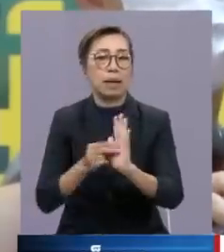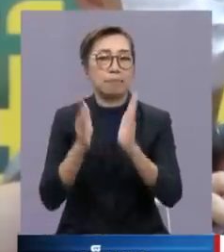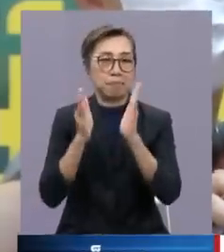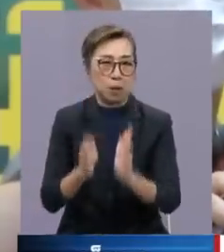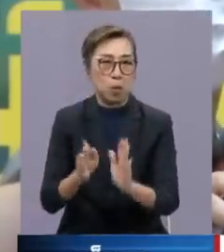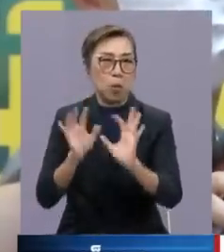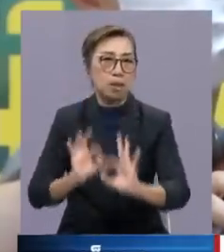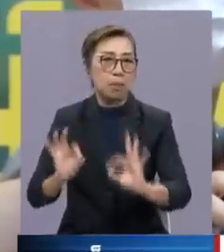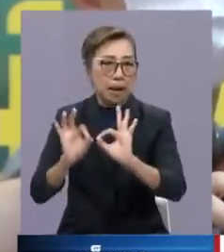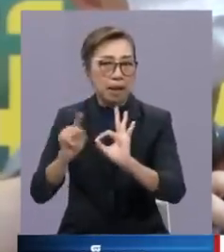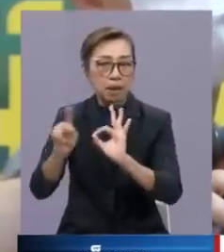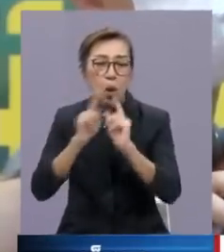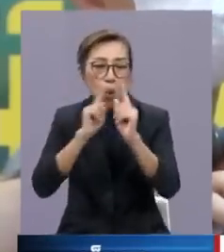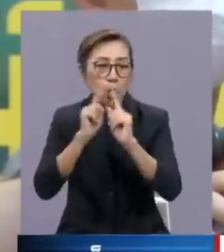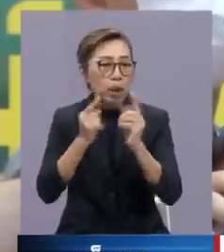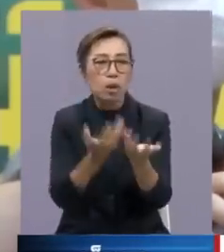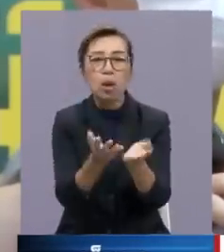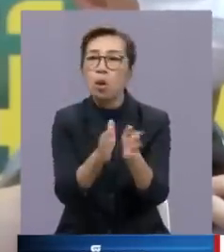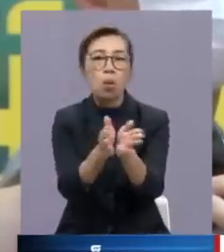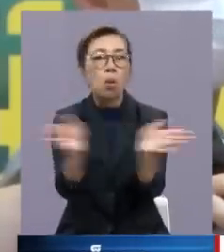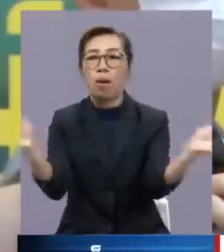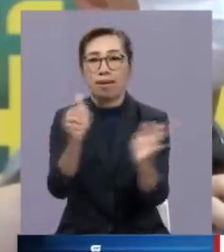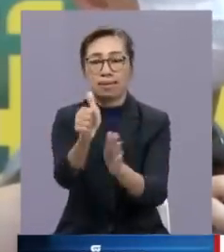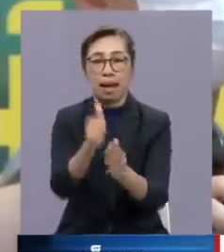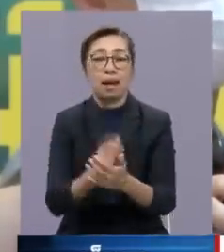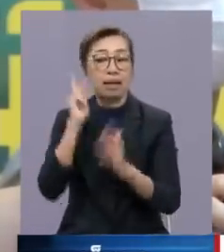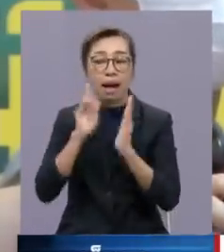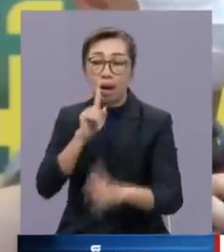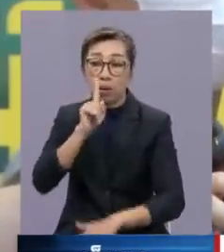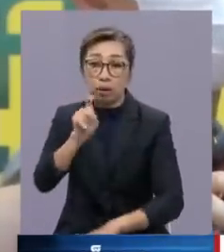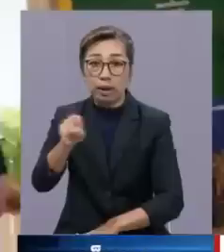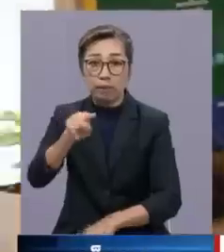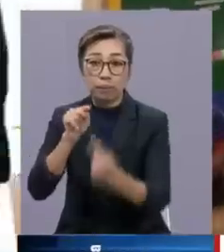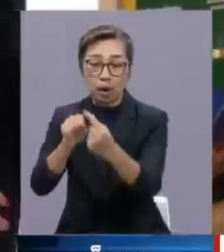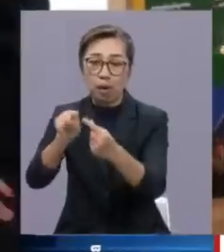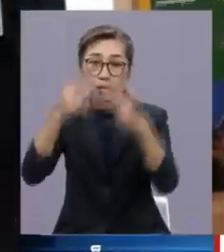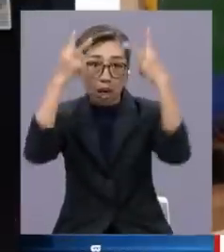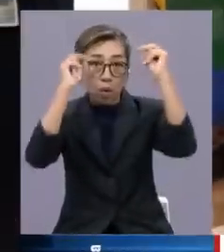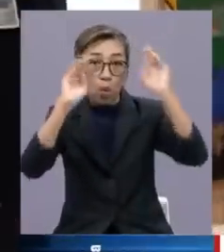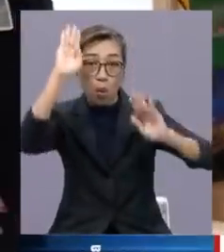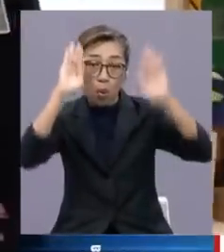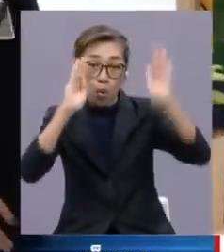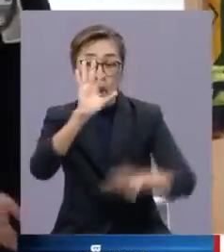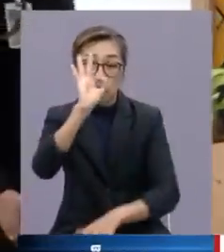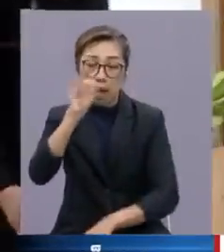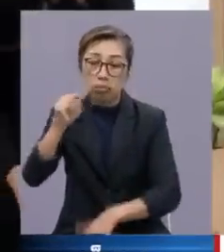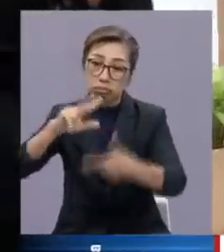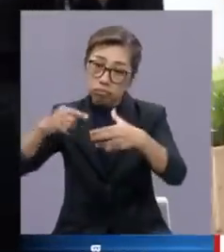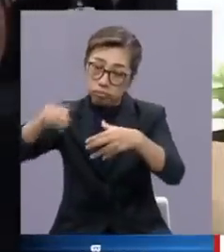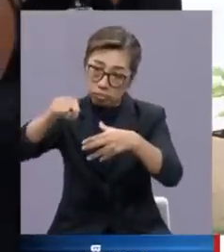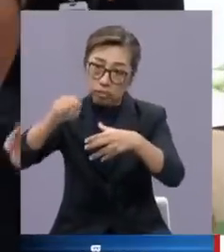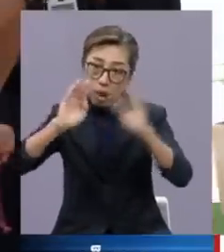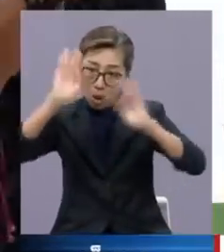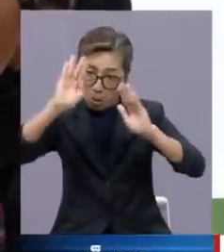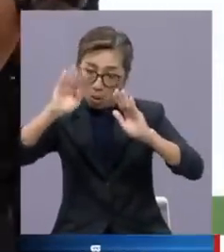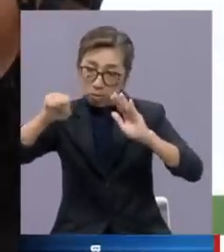นะที่คุยได้กับทุกคน แล้วก็ยังมีข้อคำถามครับถามไปถึงประเด็นเรื่องของการโหวตเลือกนายกพลังประชารัฐจะให้